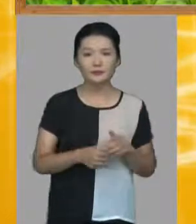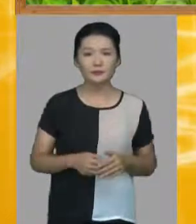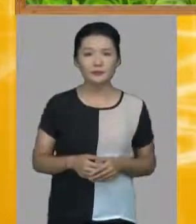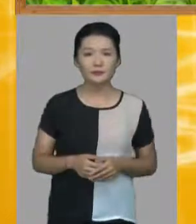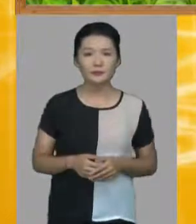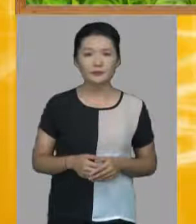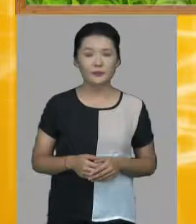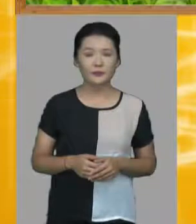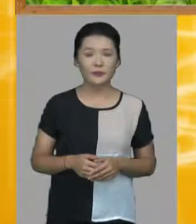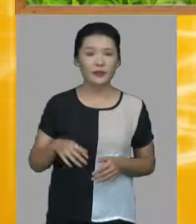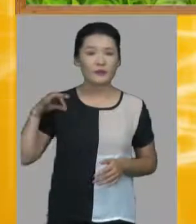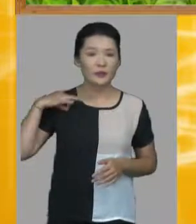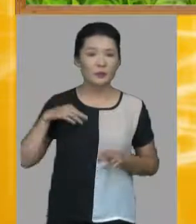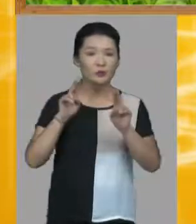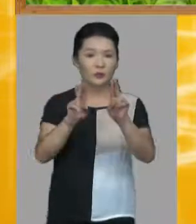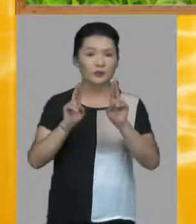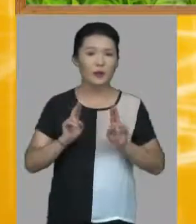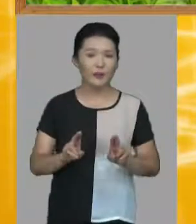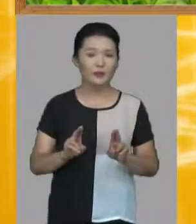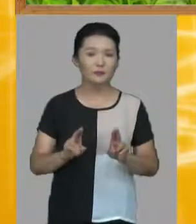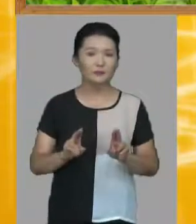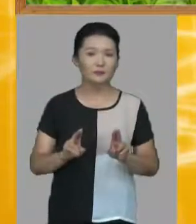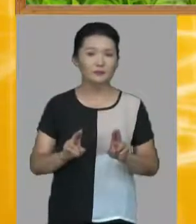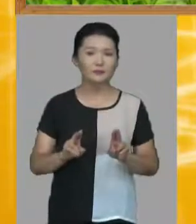37. Воспользуйтесь правилом.